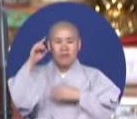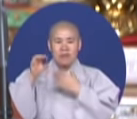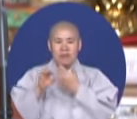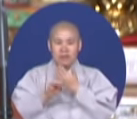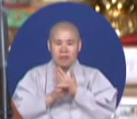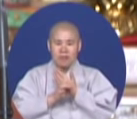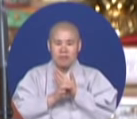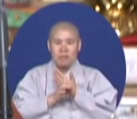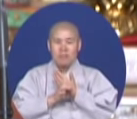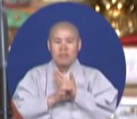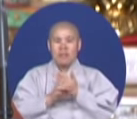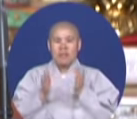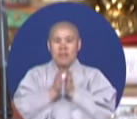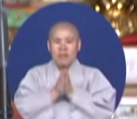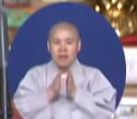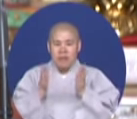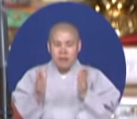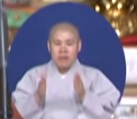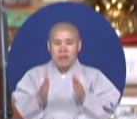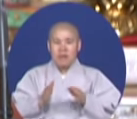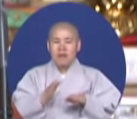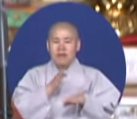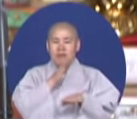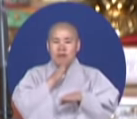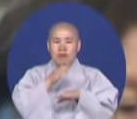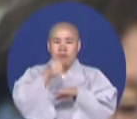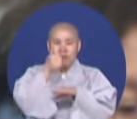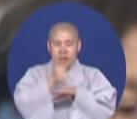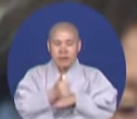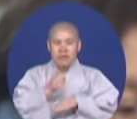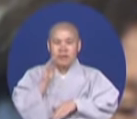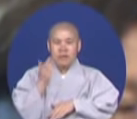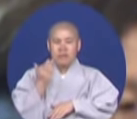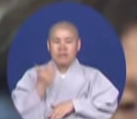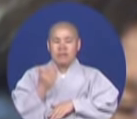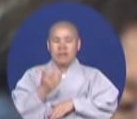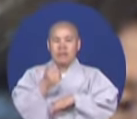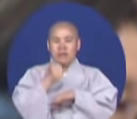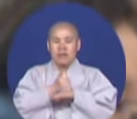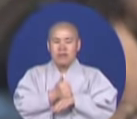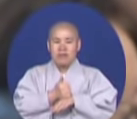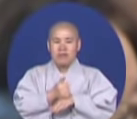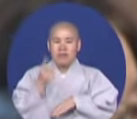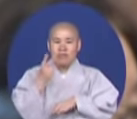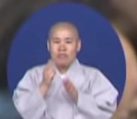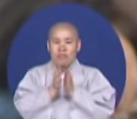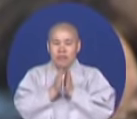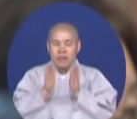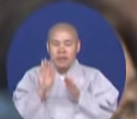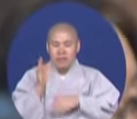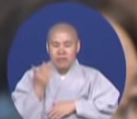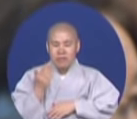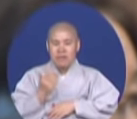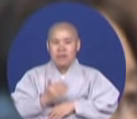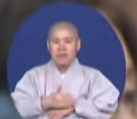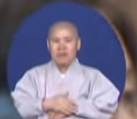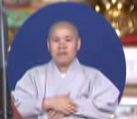왜냐하면 시작이 바로 끝이다 이 말이죠. 끝이 바로 시작이고 그런